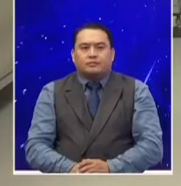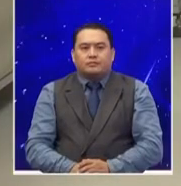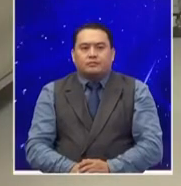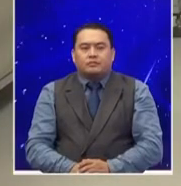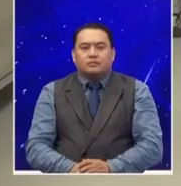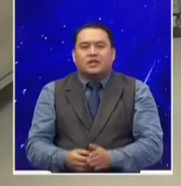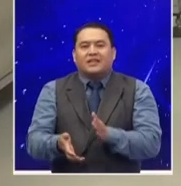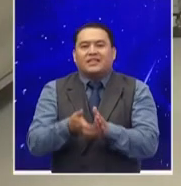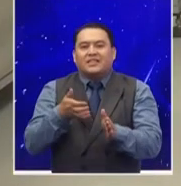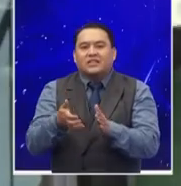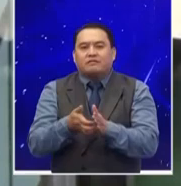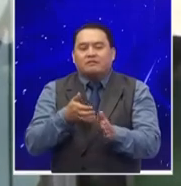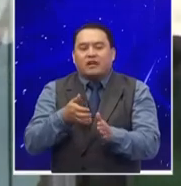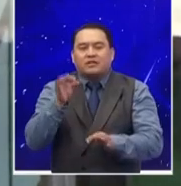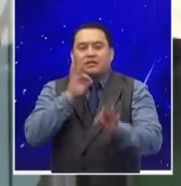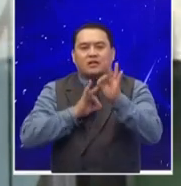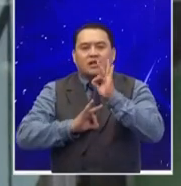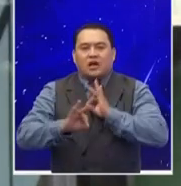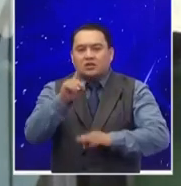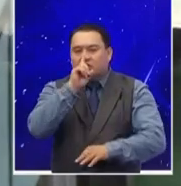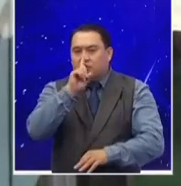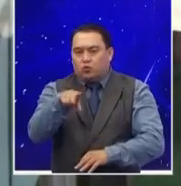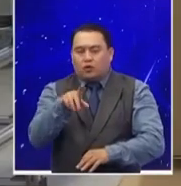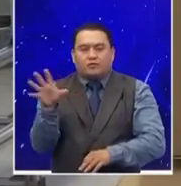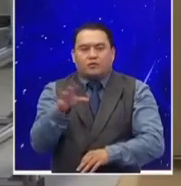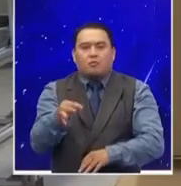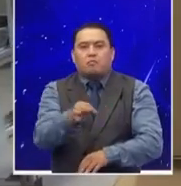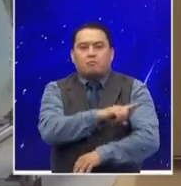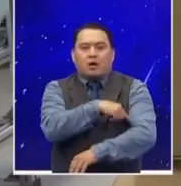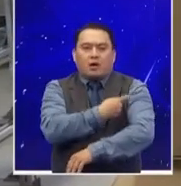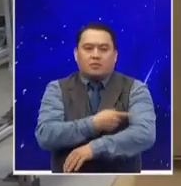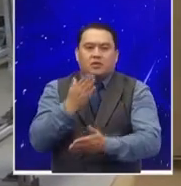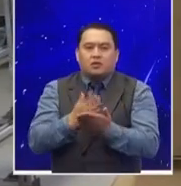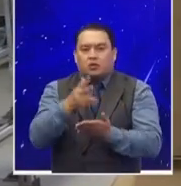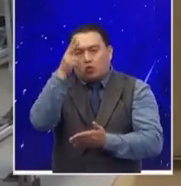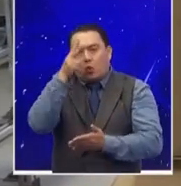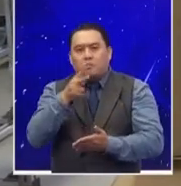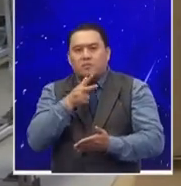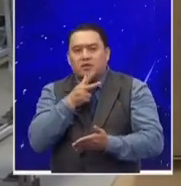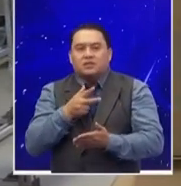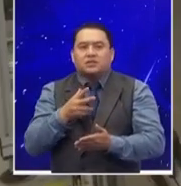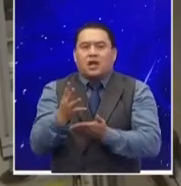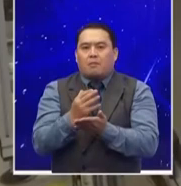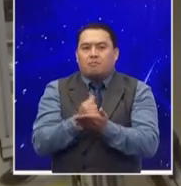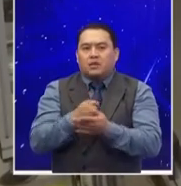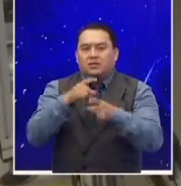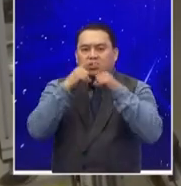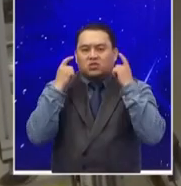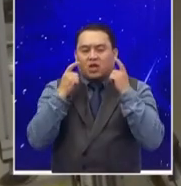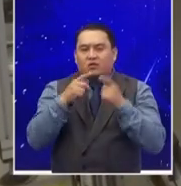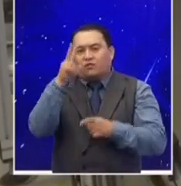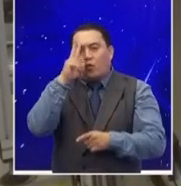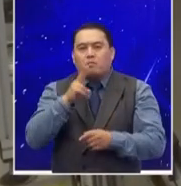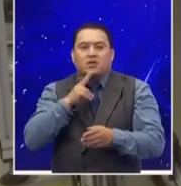Дефицита с масками и лекарства не будет, заверило руководство. В больницах области сформирован 3-месячный резерв индивидуальных средств защиты и